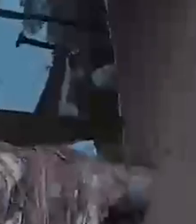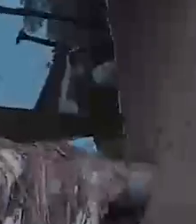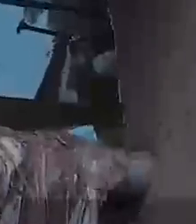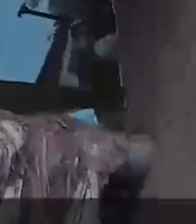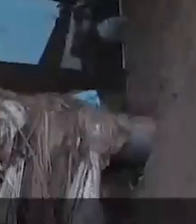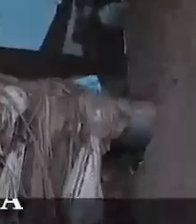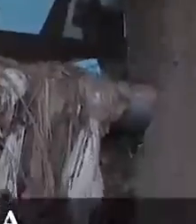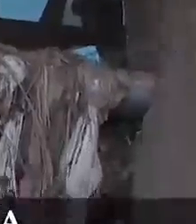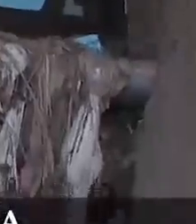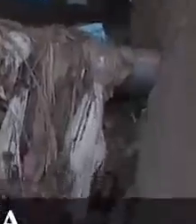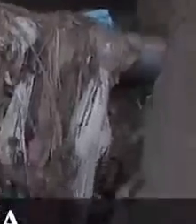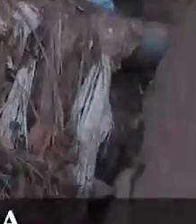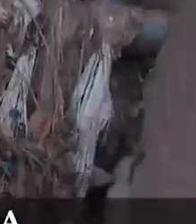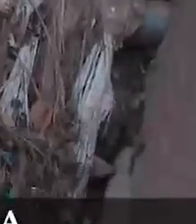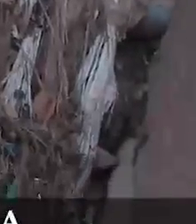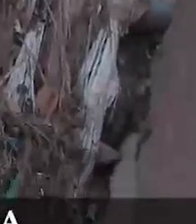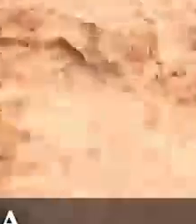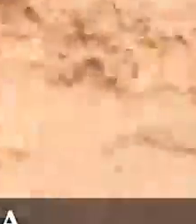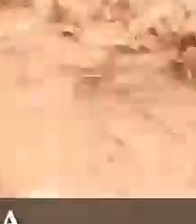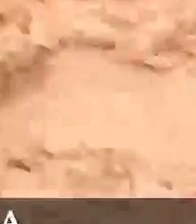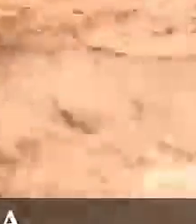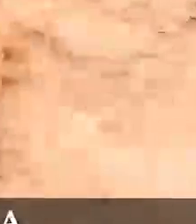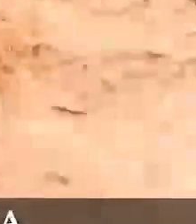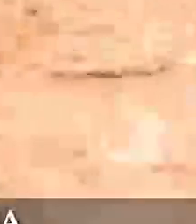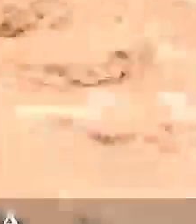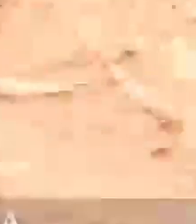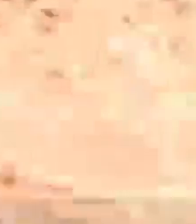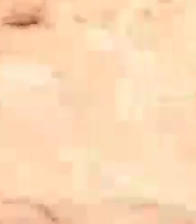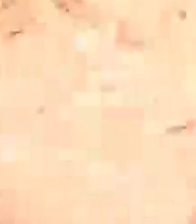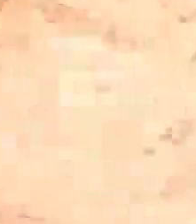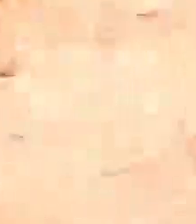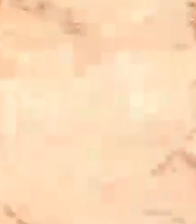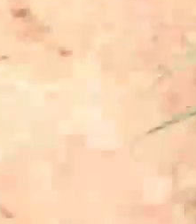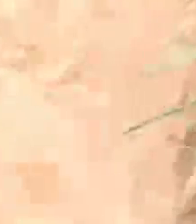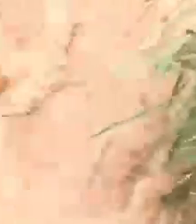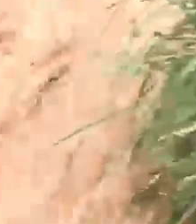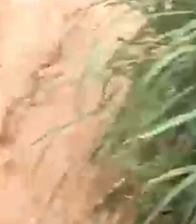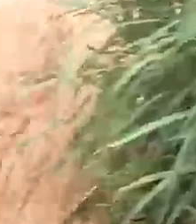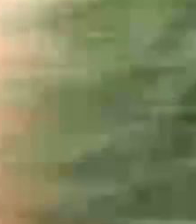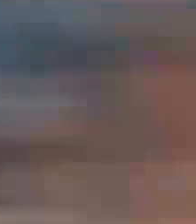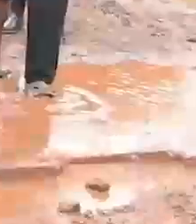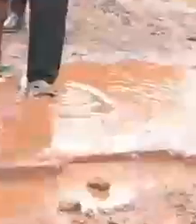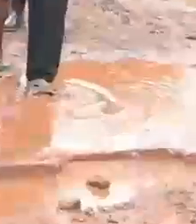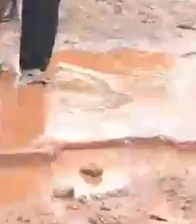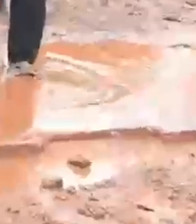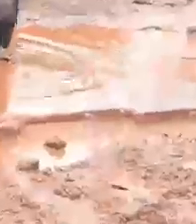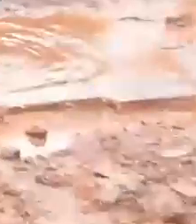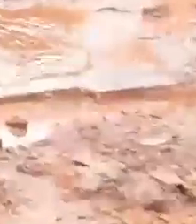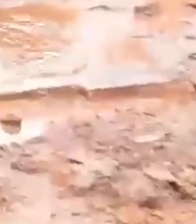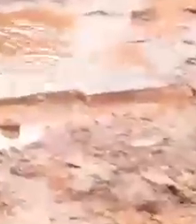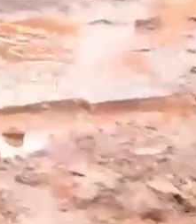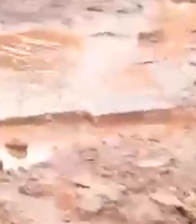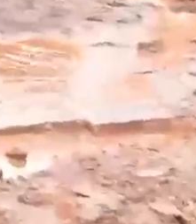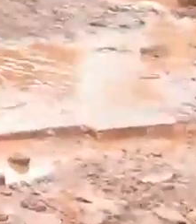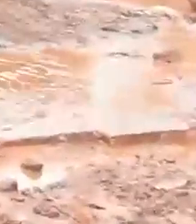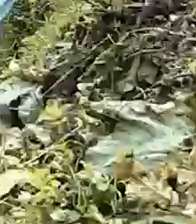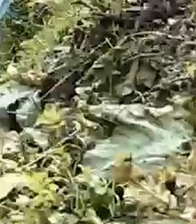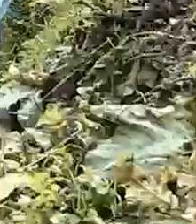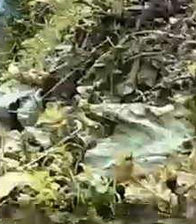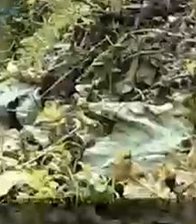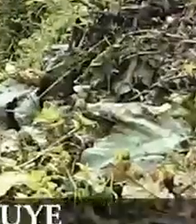kwirinda kujugunyamo imyanda, kuko bitera izo nzira z'amazi kuziba bigateza imyuzure yangiza byinshi. Abaturiye izo nzira z'amazi kandi